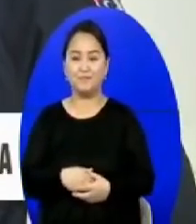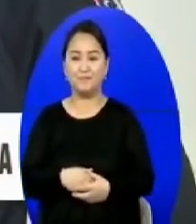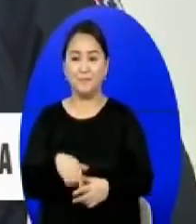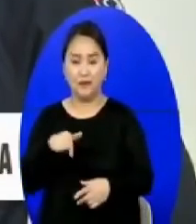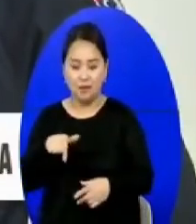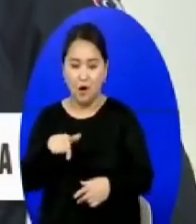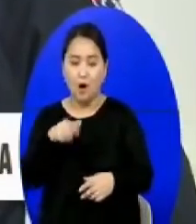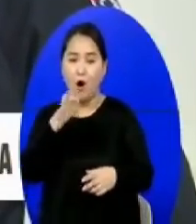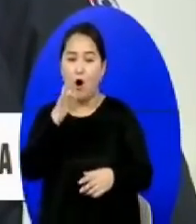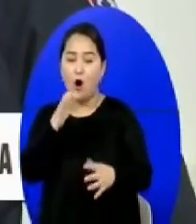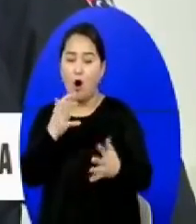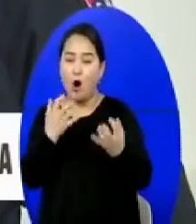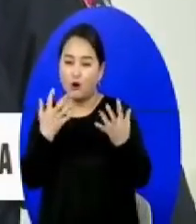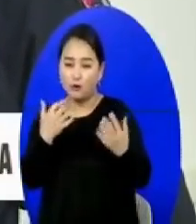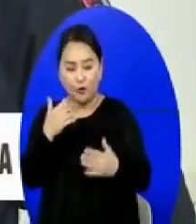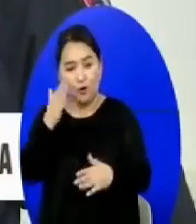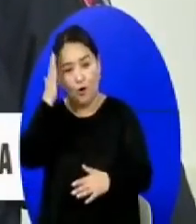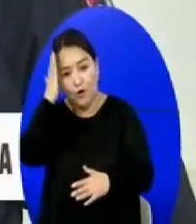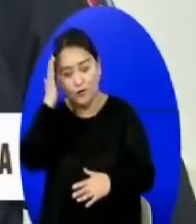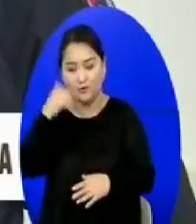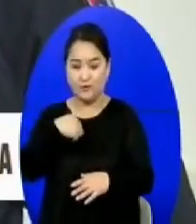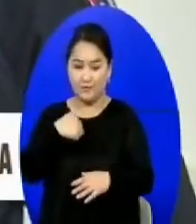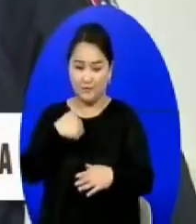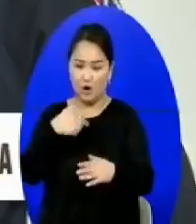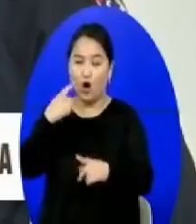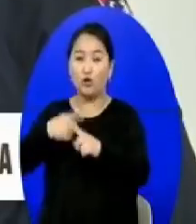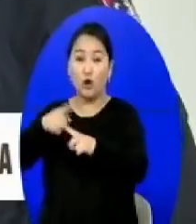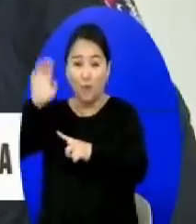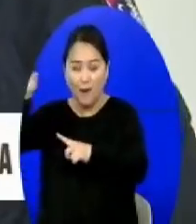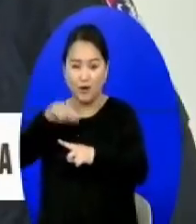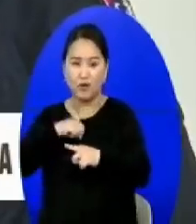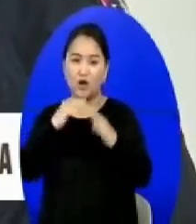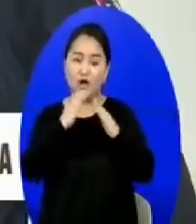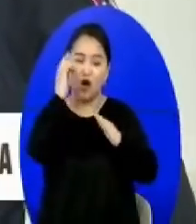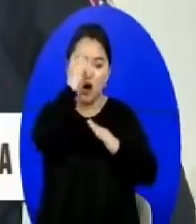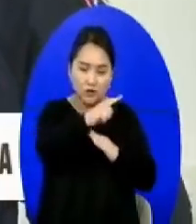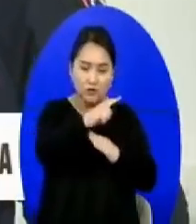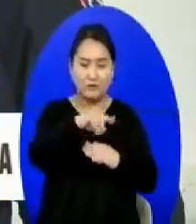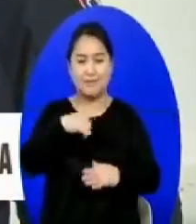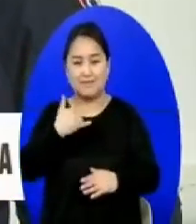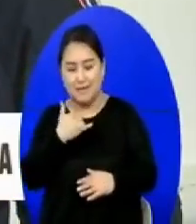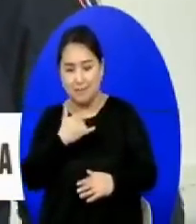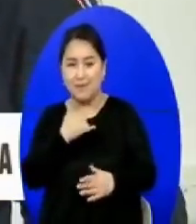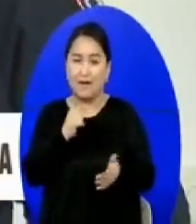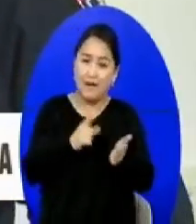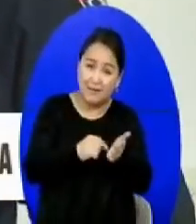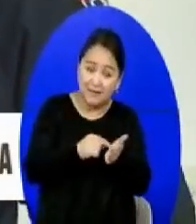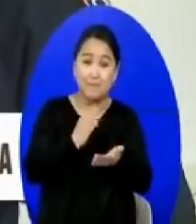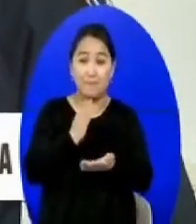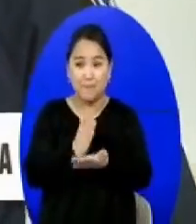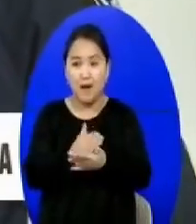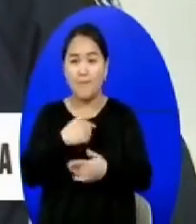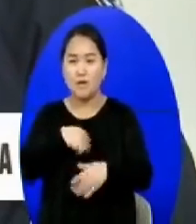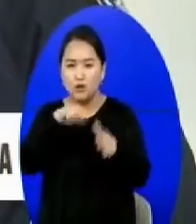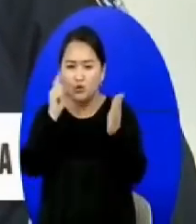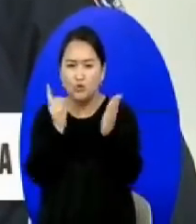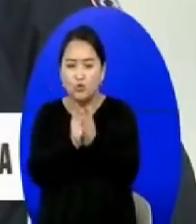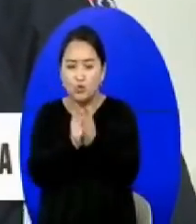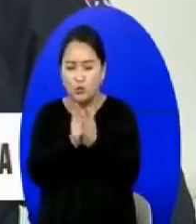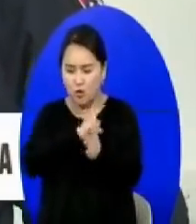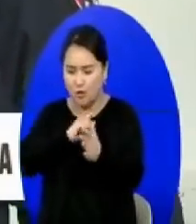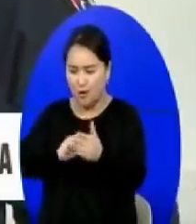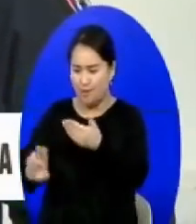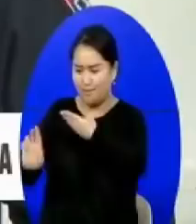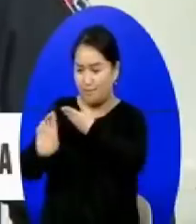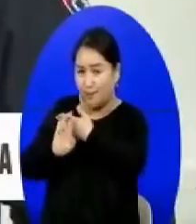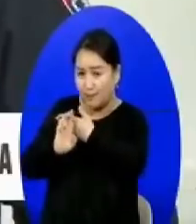бас олон хоногор одоо хата байсан гэр орнолгоо ярьж байгаа юм зэрэг шалтгаан шалтгаантай хүмүүс байгаа бах. Хамгийн одоо гол зүйл бол аюулгүй байдал гэдэг нь бас